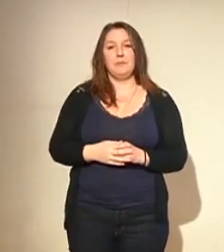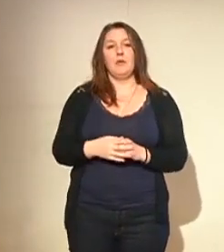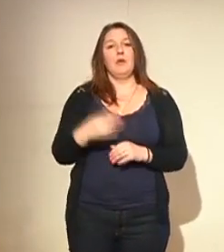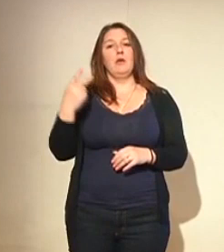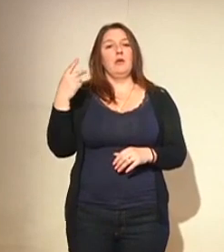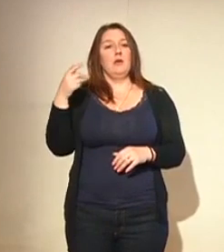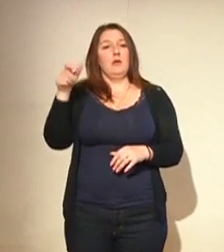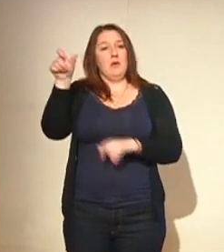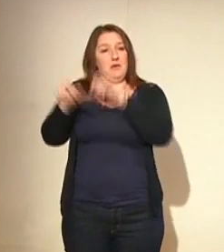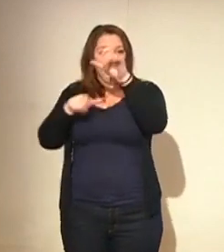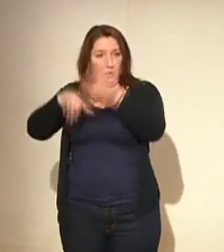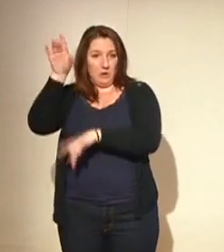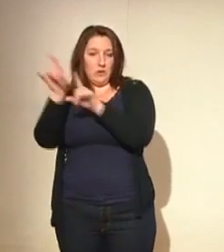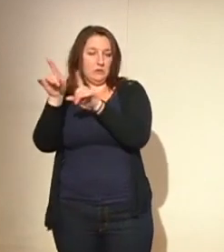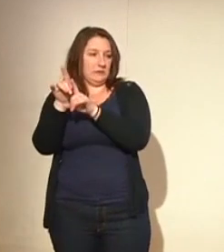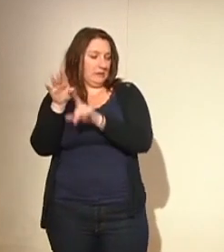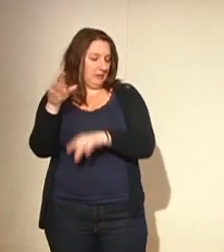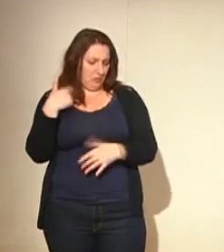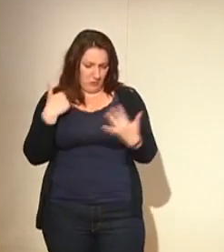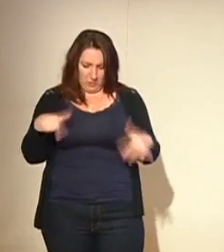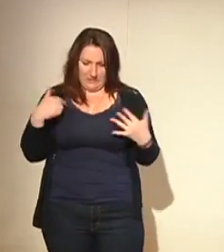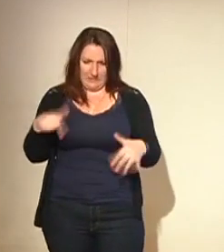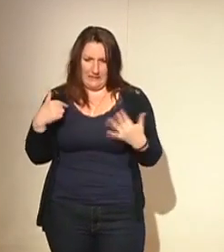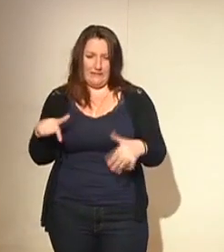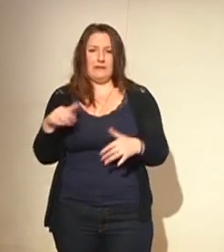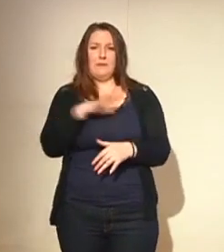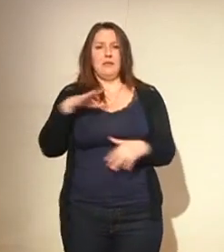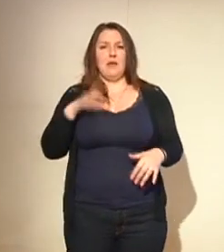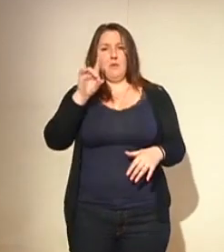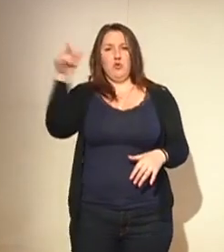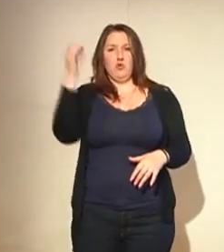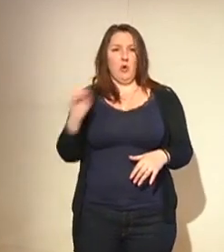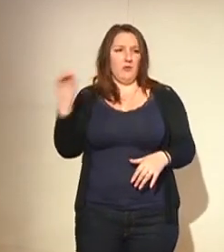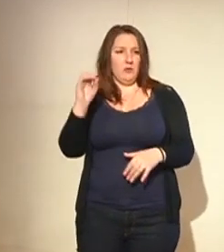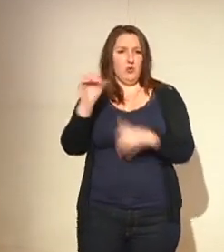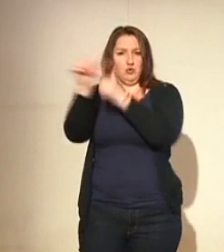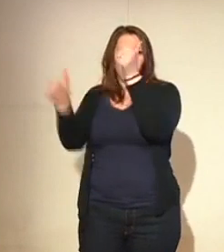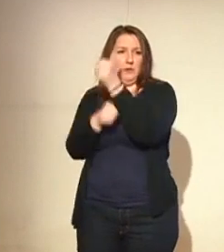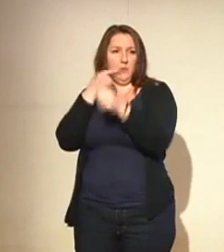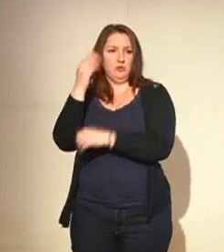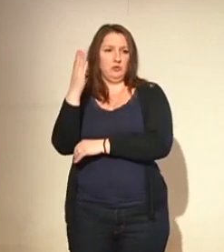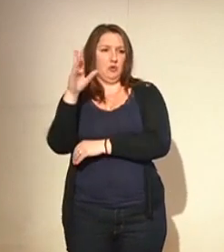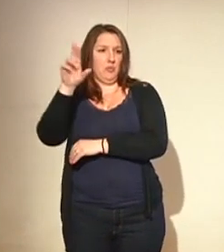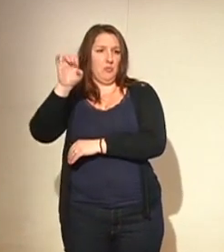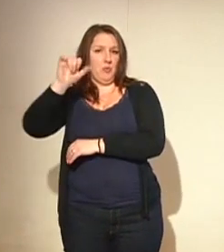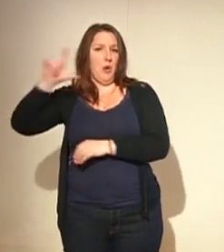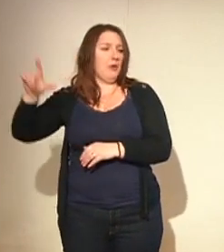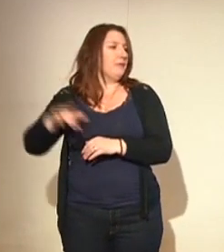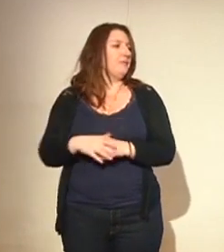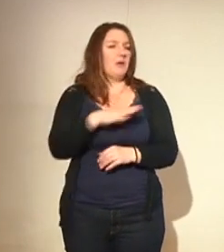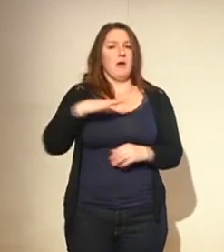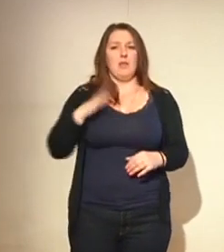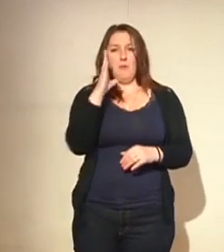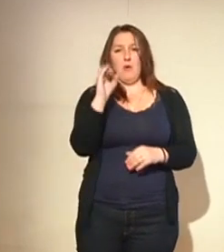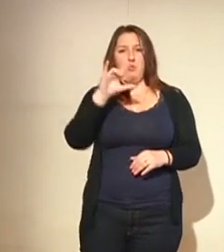candidat également on en était à la 17 madame dornano avec pour suppléant monsieur Breuil pour Madame boilot avec